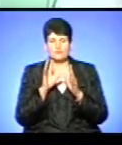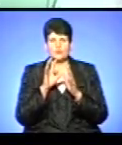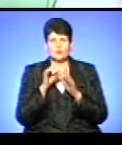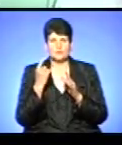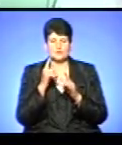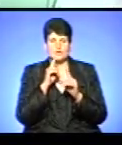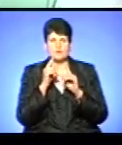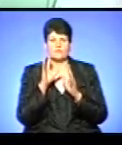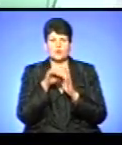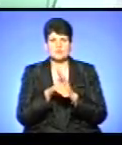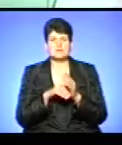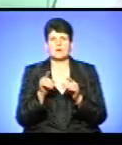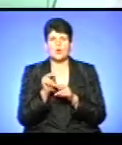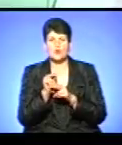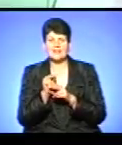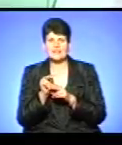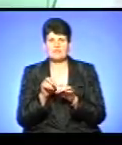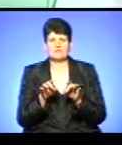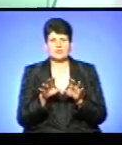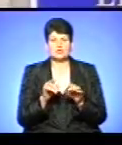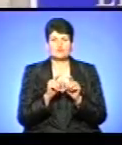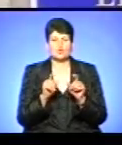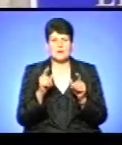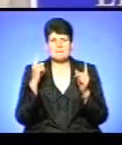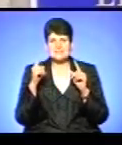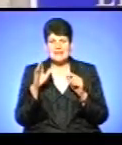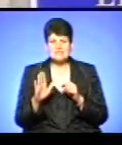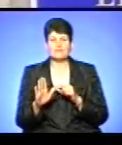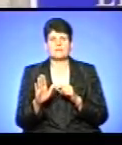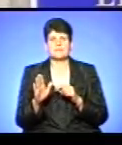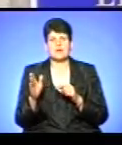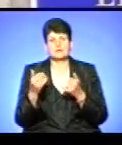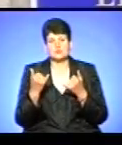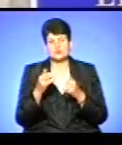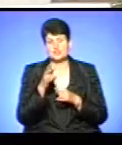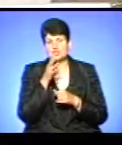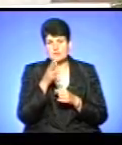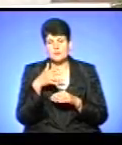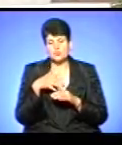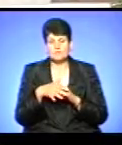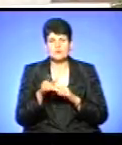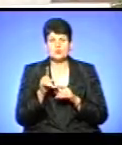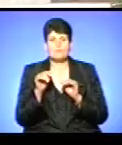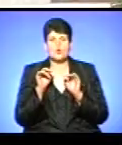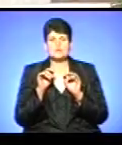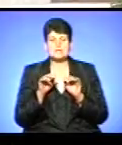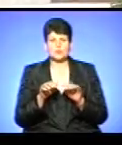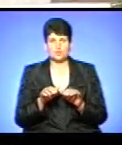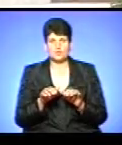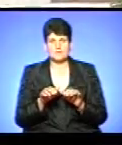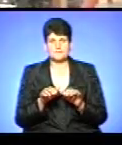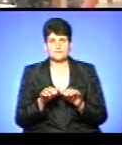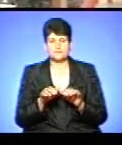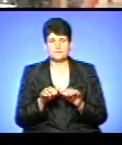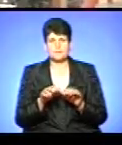корективи в рішення по школі мистецтв. На даний час, наскільки розуміємо, що процедура, скажімо,